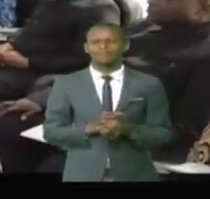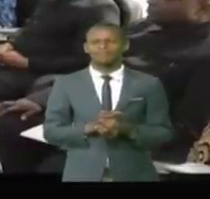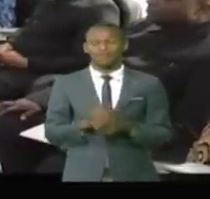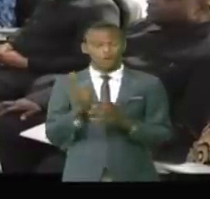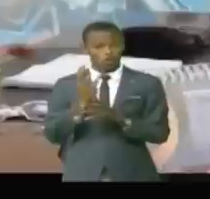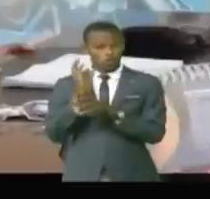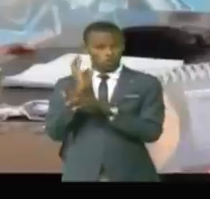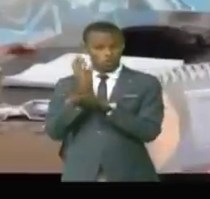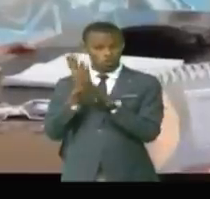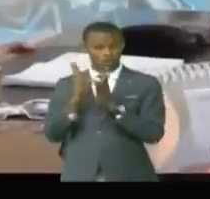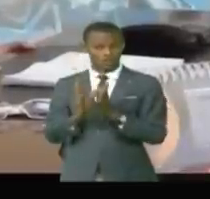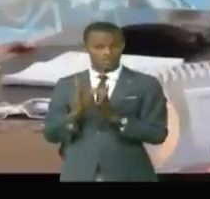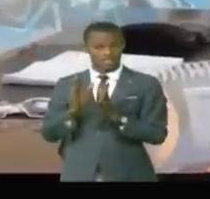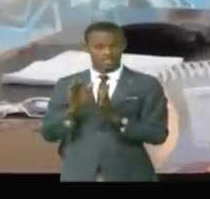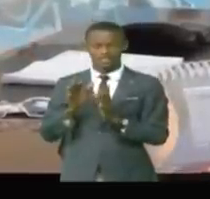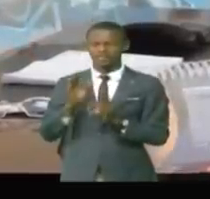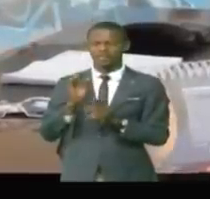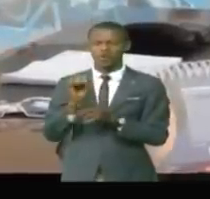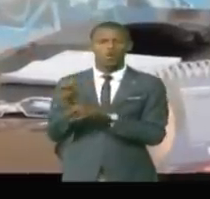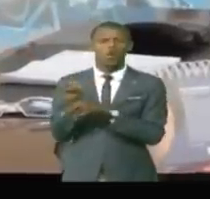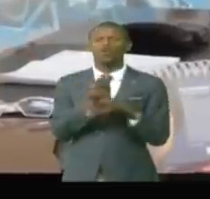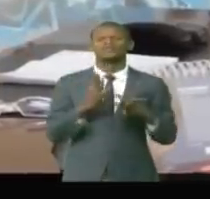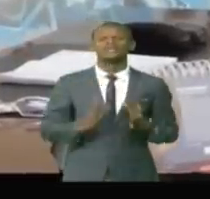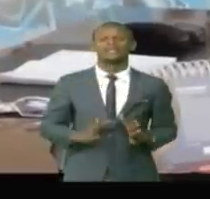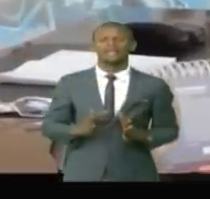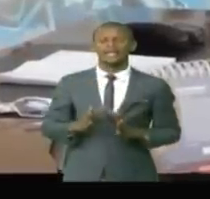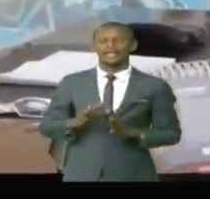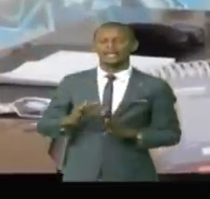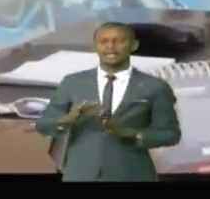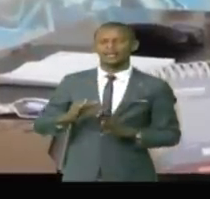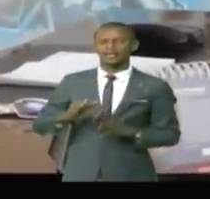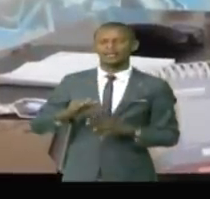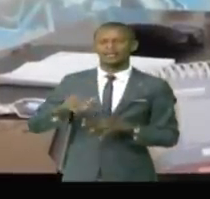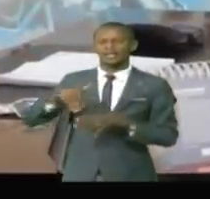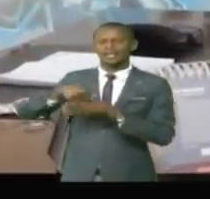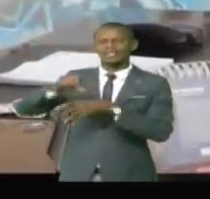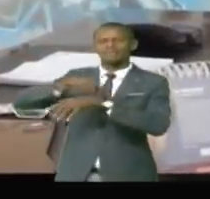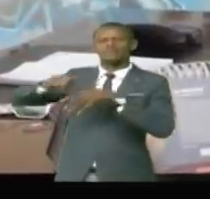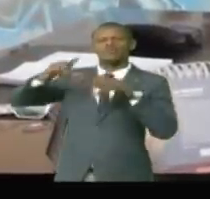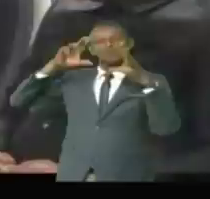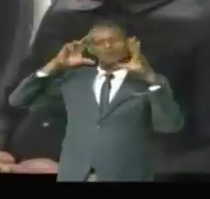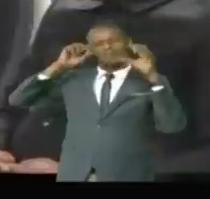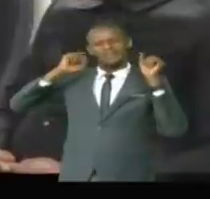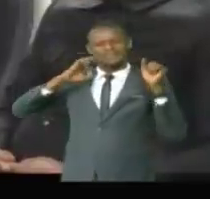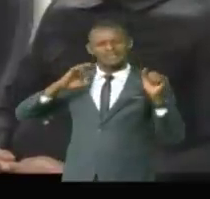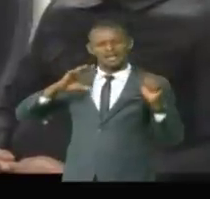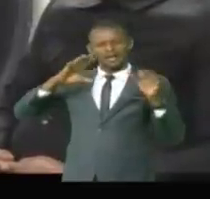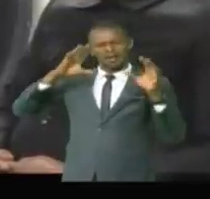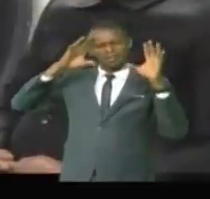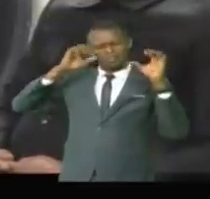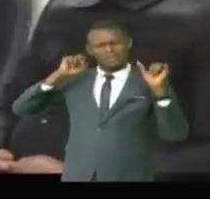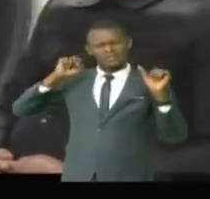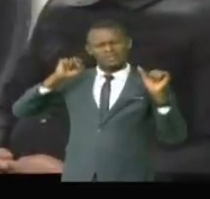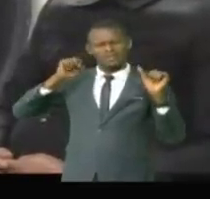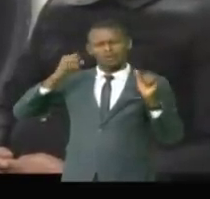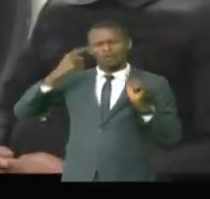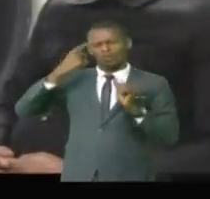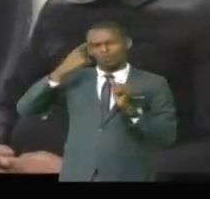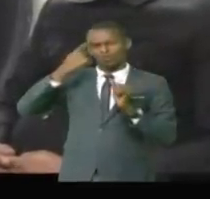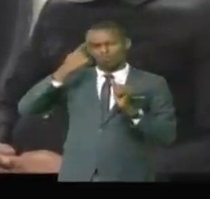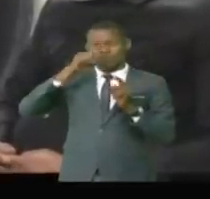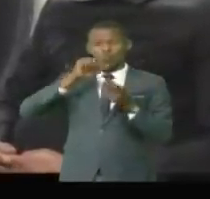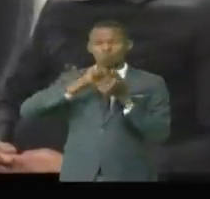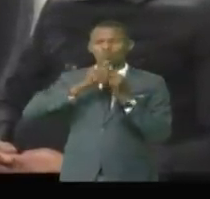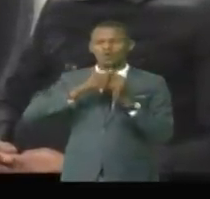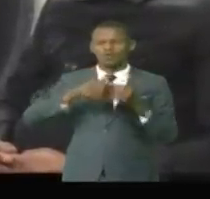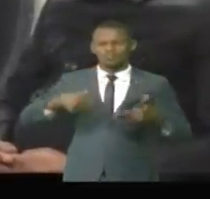de la jeunesse, lutte contre les violences faites à la femme et la traite de personnes, Chantal Yelomoulop. Madame Sandra Stella, de la délégation